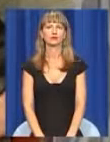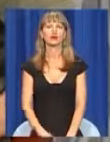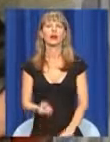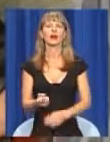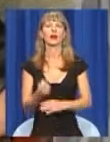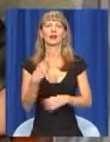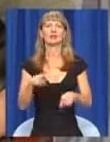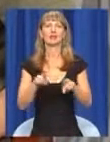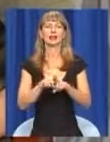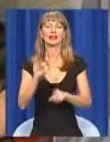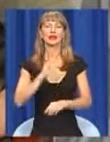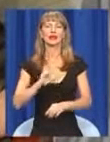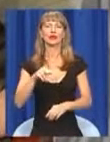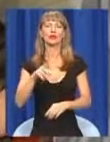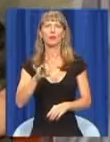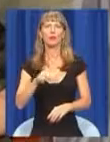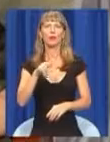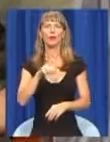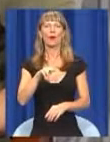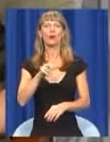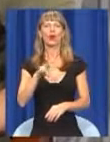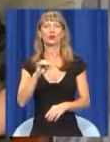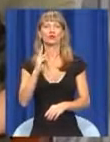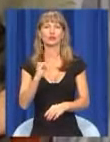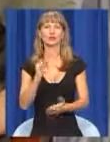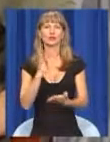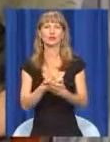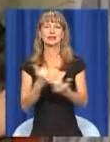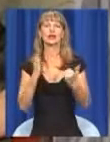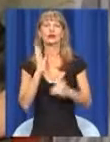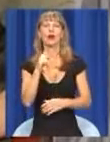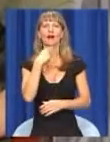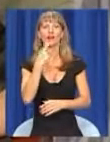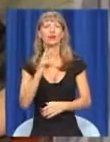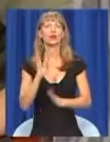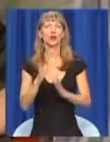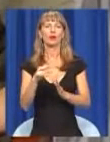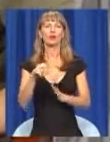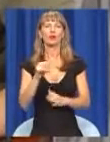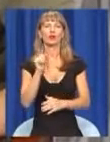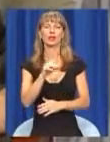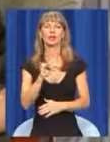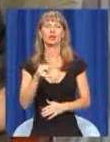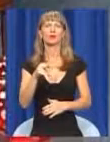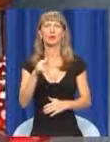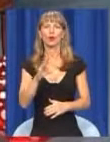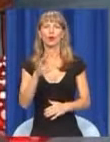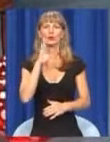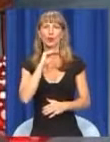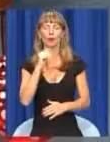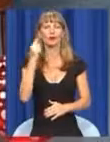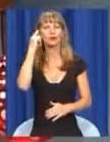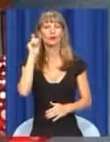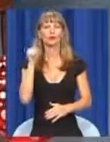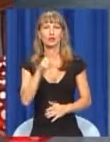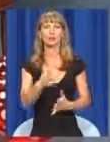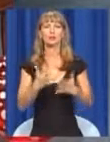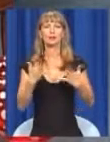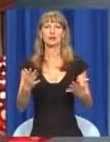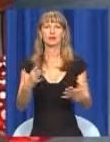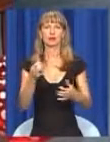Виявляється, отакі от історії про попелюшку існують. Але сьогодні будемо говорити не лише про неї, а навіть і про цуциків. Ну, я думаю, ти більше про